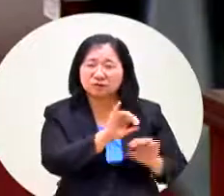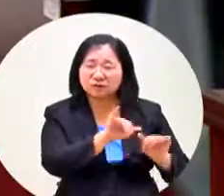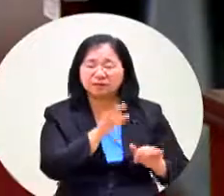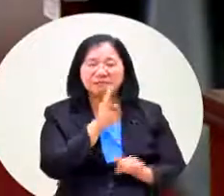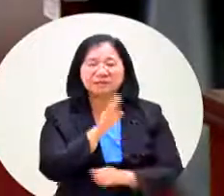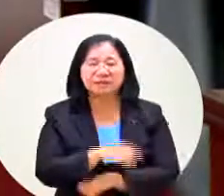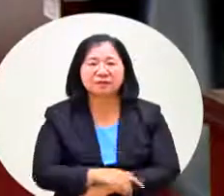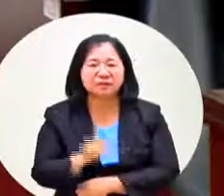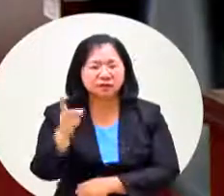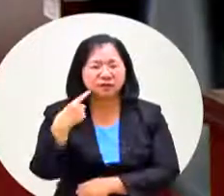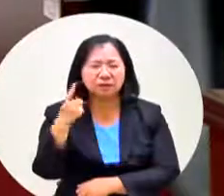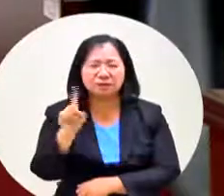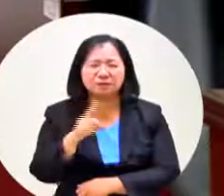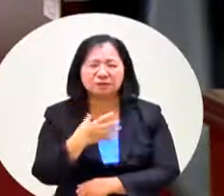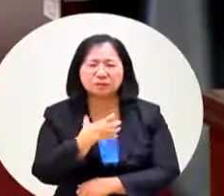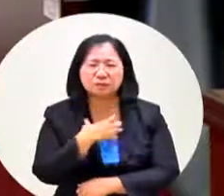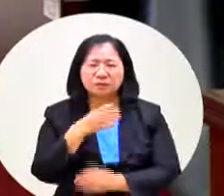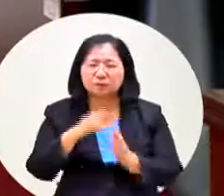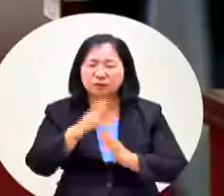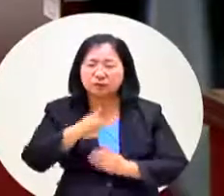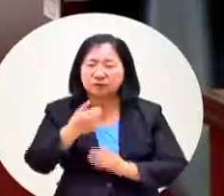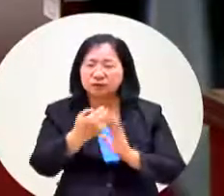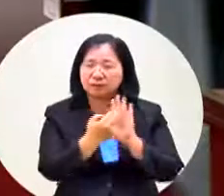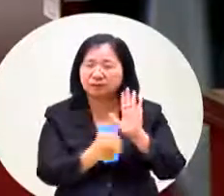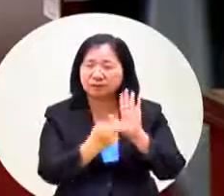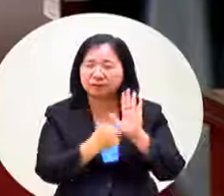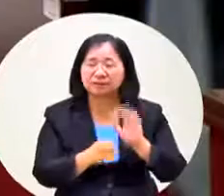管理者吼，是咱高雄市政府农业局啦吼。